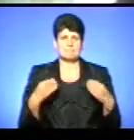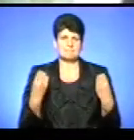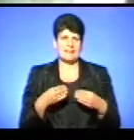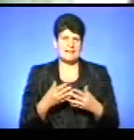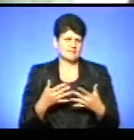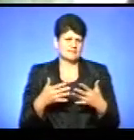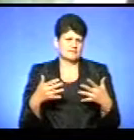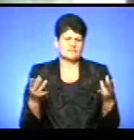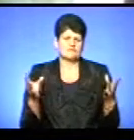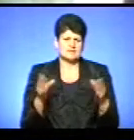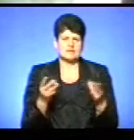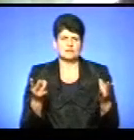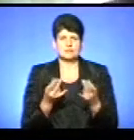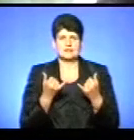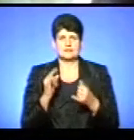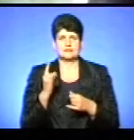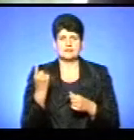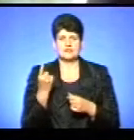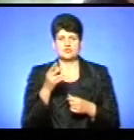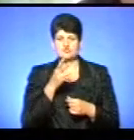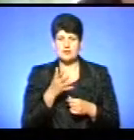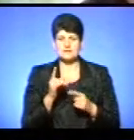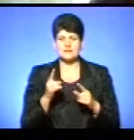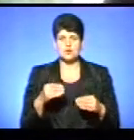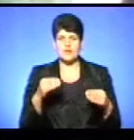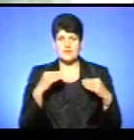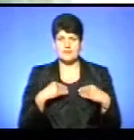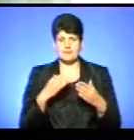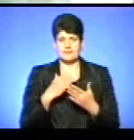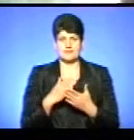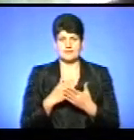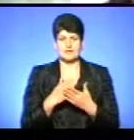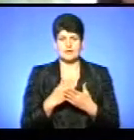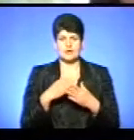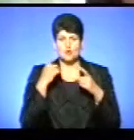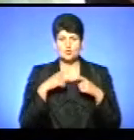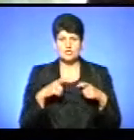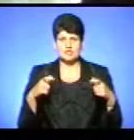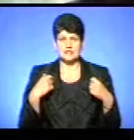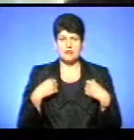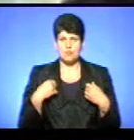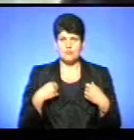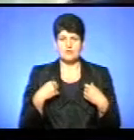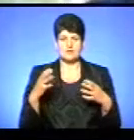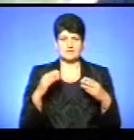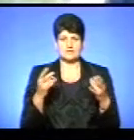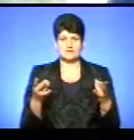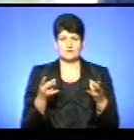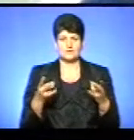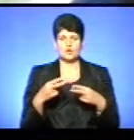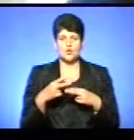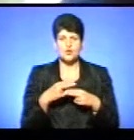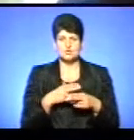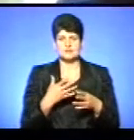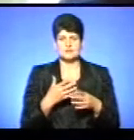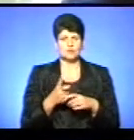все необхідне для малюка на перший час. Навіть одіялка є, і рушнички для купання, і, ну, все необхідне, і ножнички,